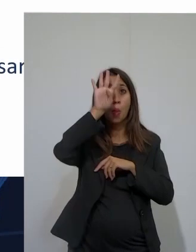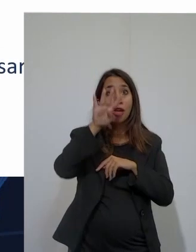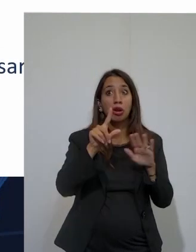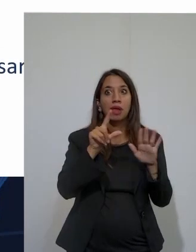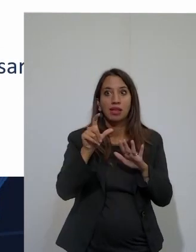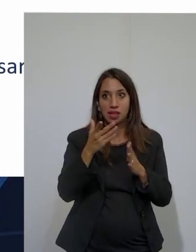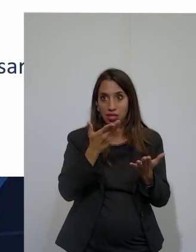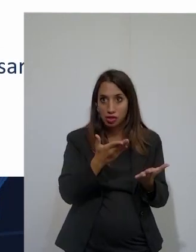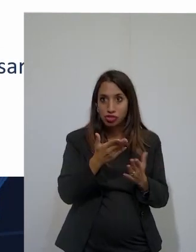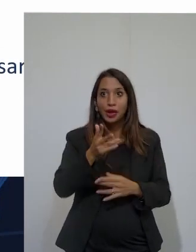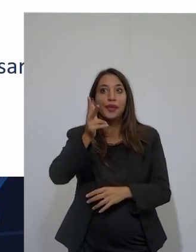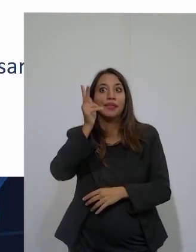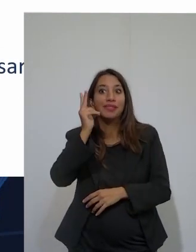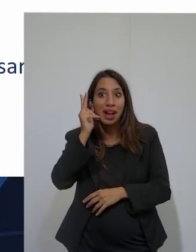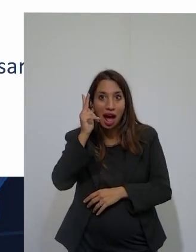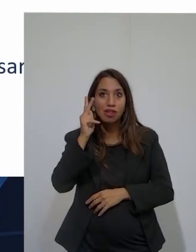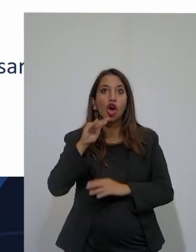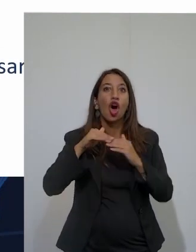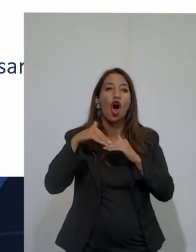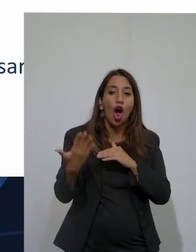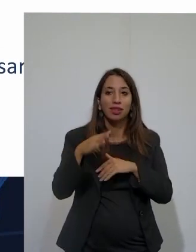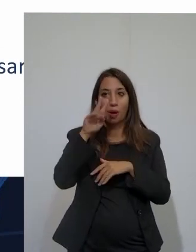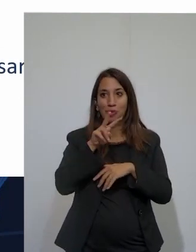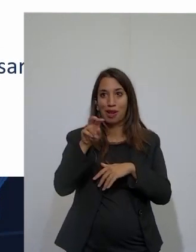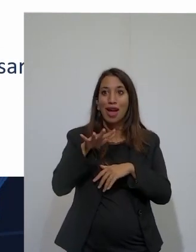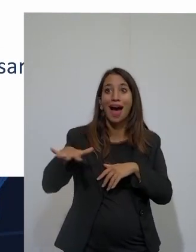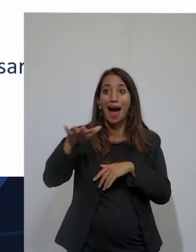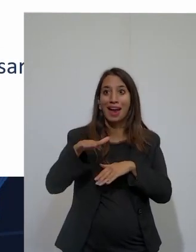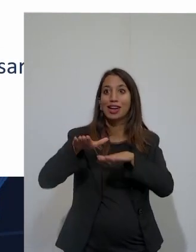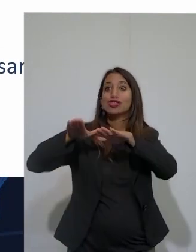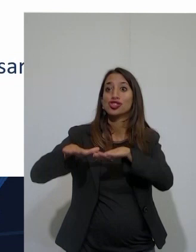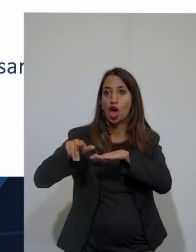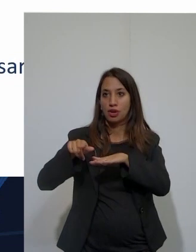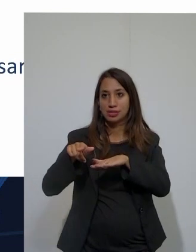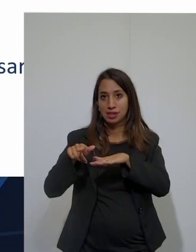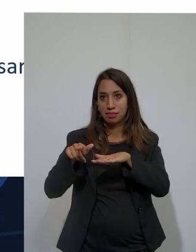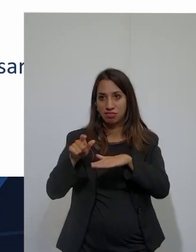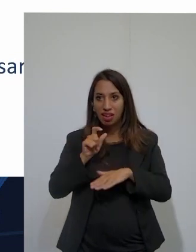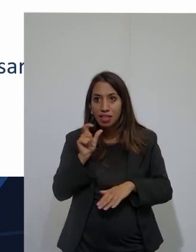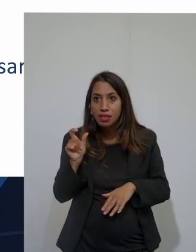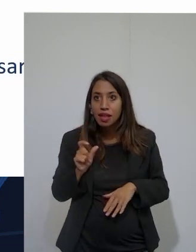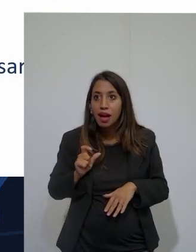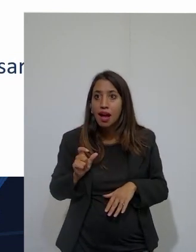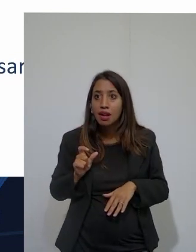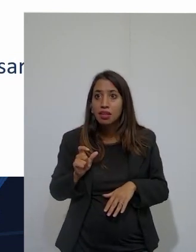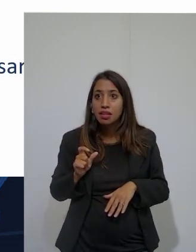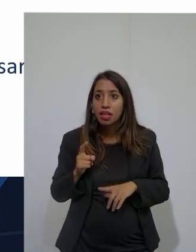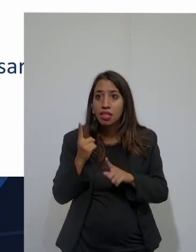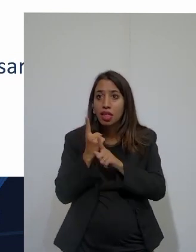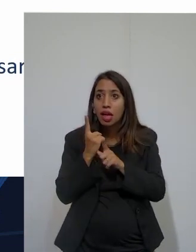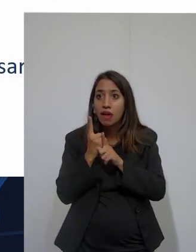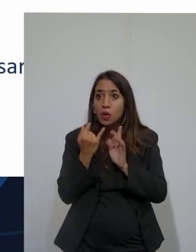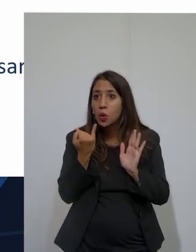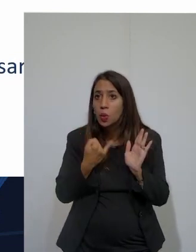la Francia oltre 4.200. È possibile che l'Italia debba essere il fanalino